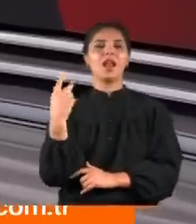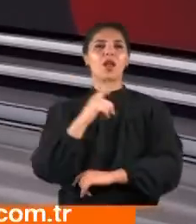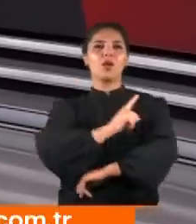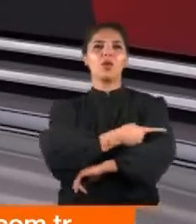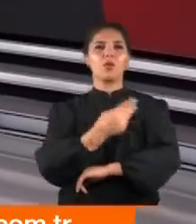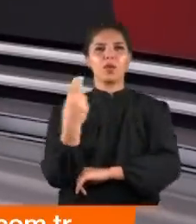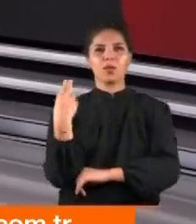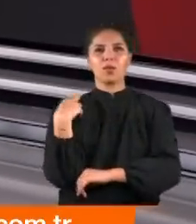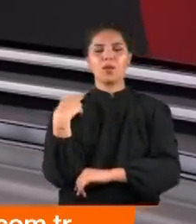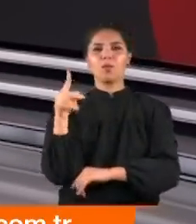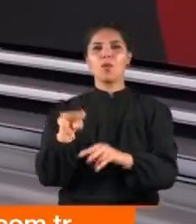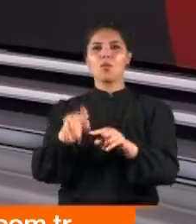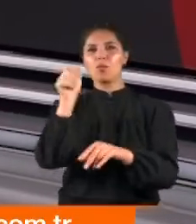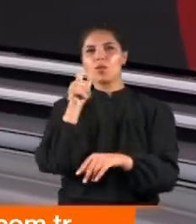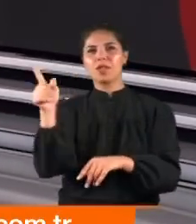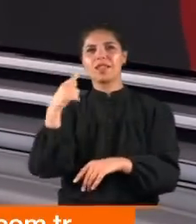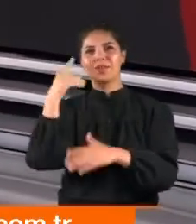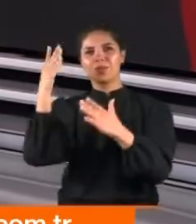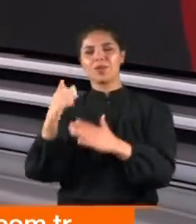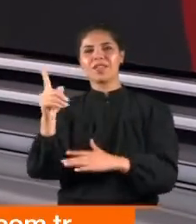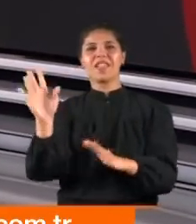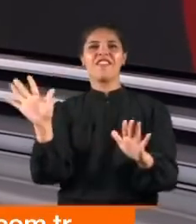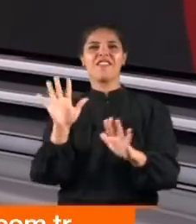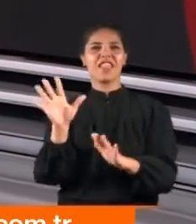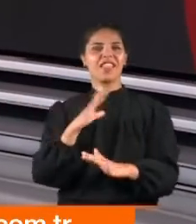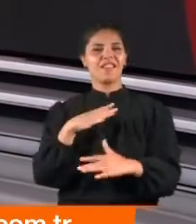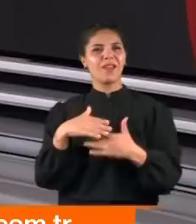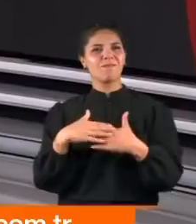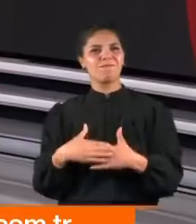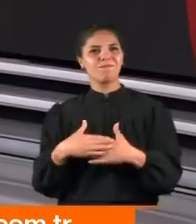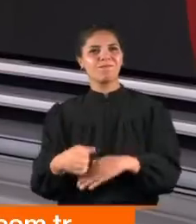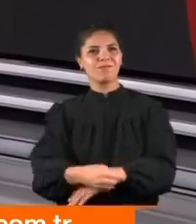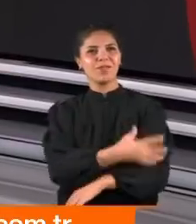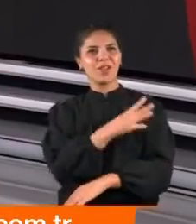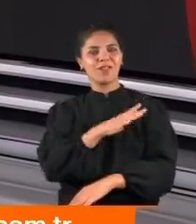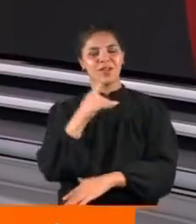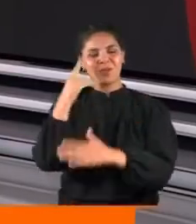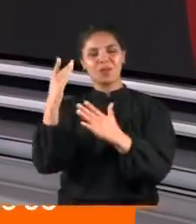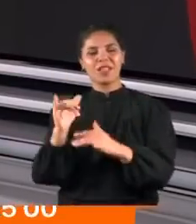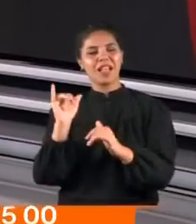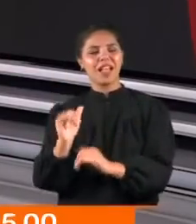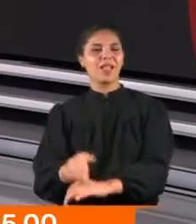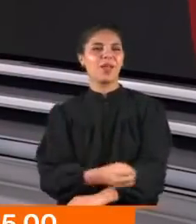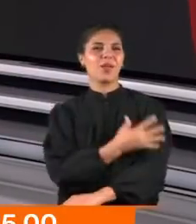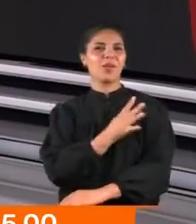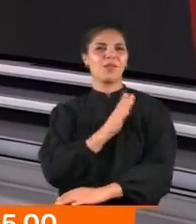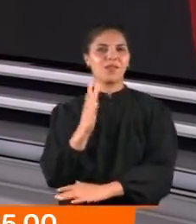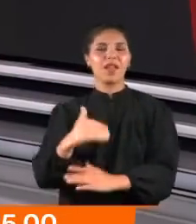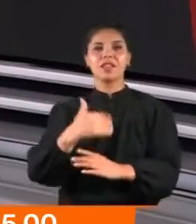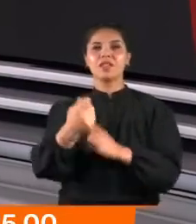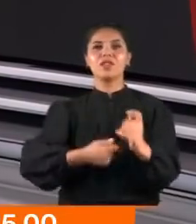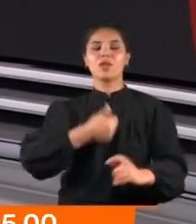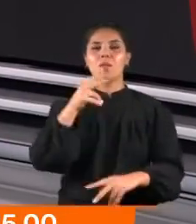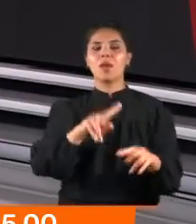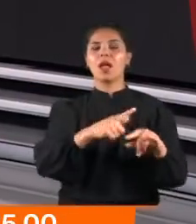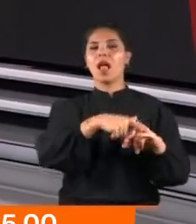Komutanı Orgeneral Musa Avsever, Cumhurbaşkanı Erdoğan'la vedalaşırken duygulanınca Erdoğan da aynı hislere ortak oldu. Dışişleri Bakanı